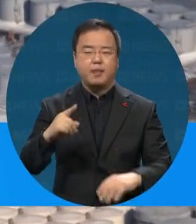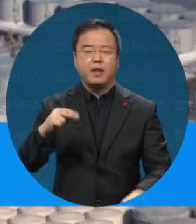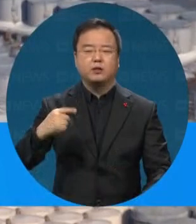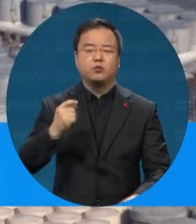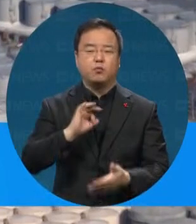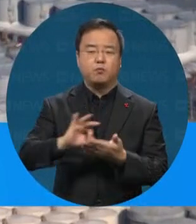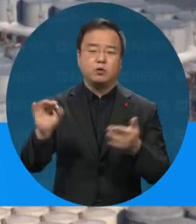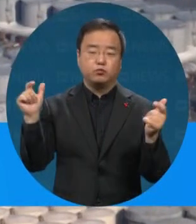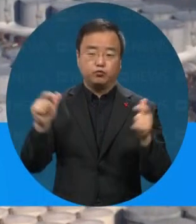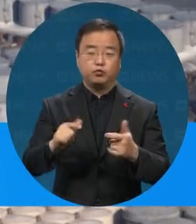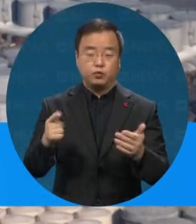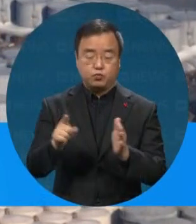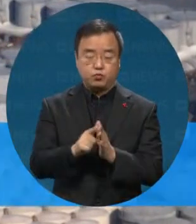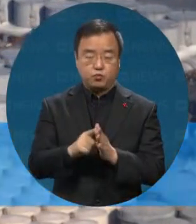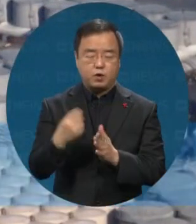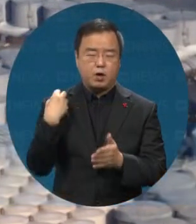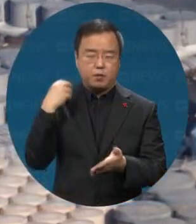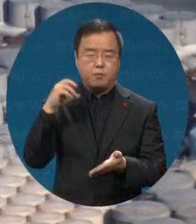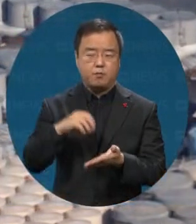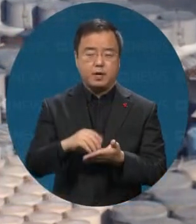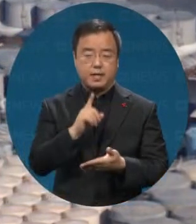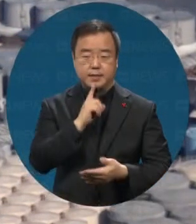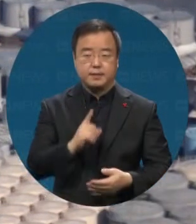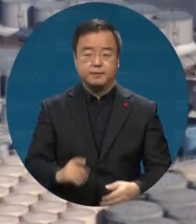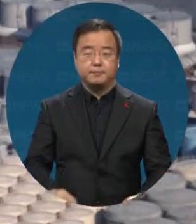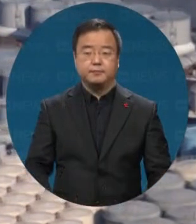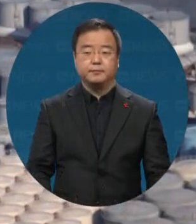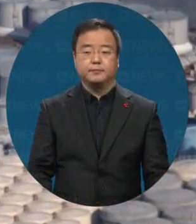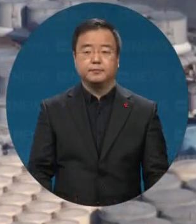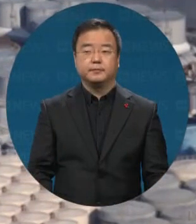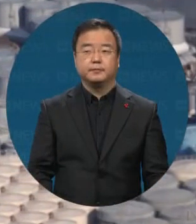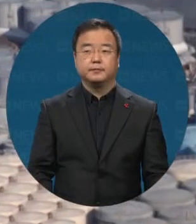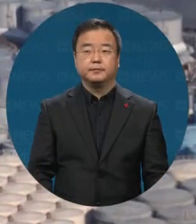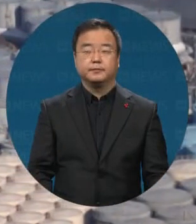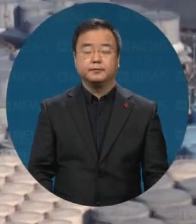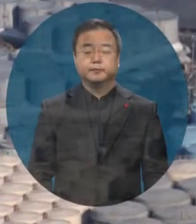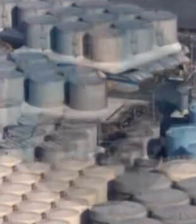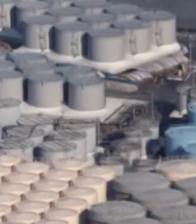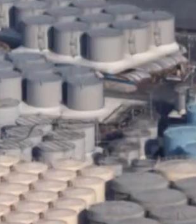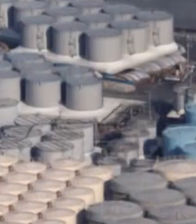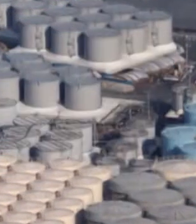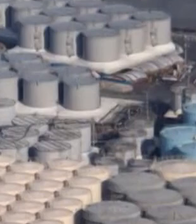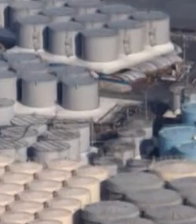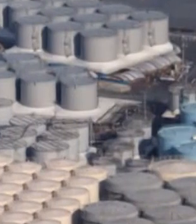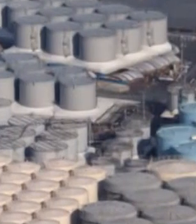위해 원전 정책 선회를 추진해 왔습니다. 지금까지 글로벌 브리핑이었습니다.